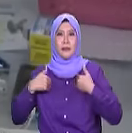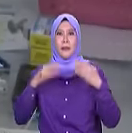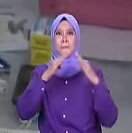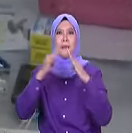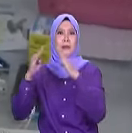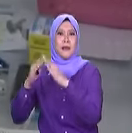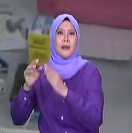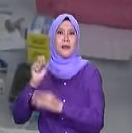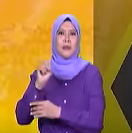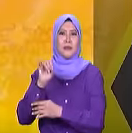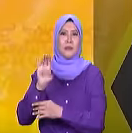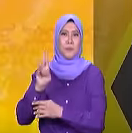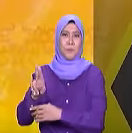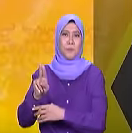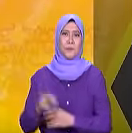bandar Sibu.